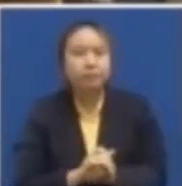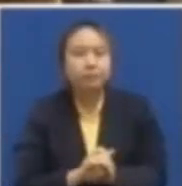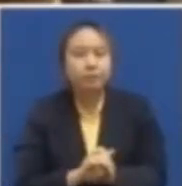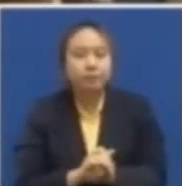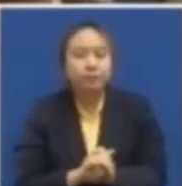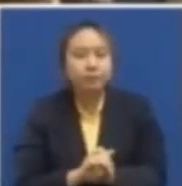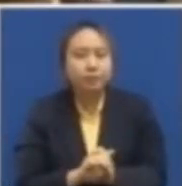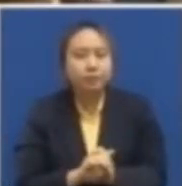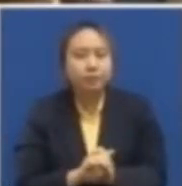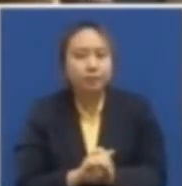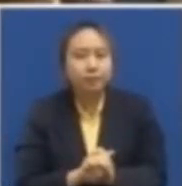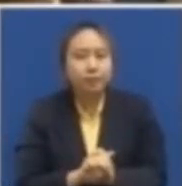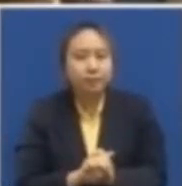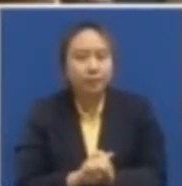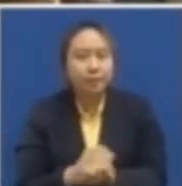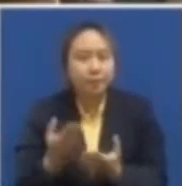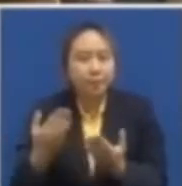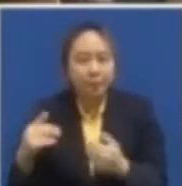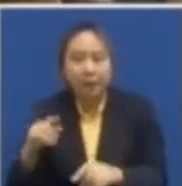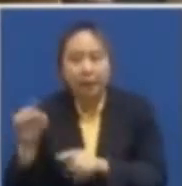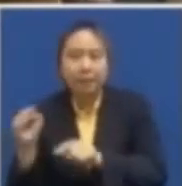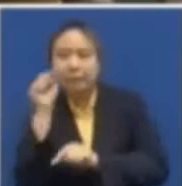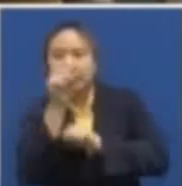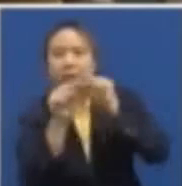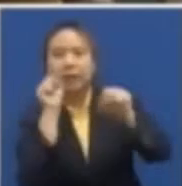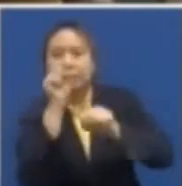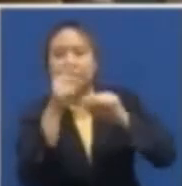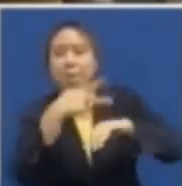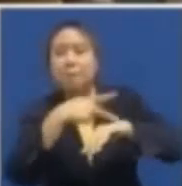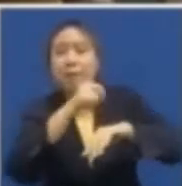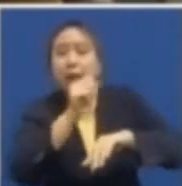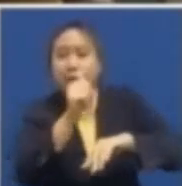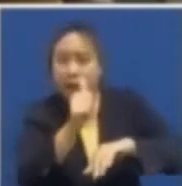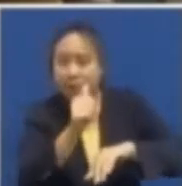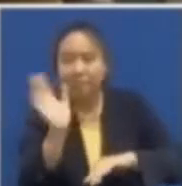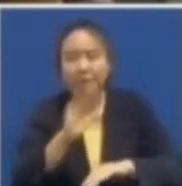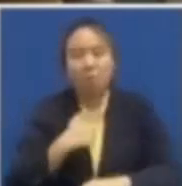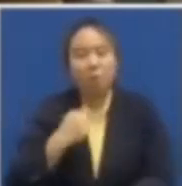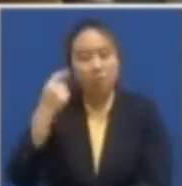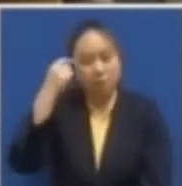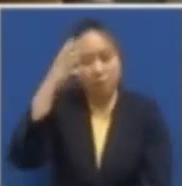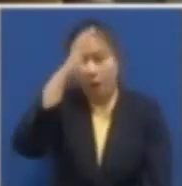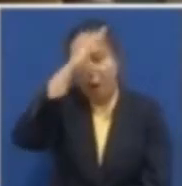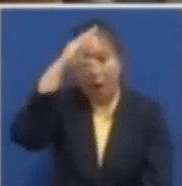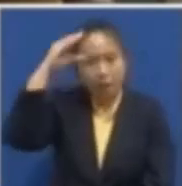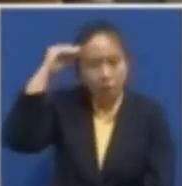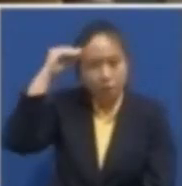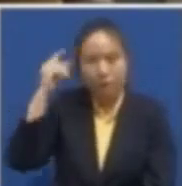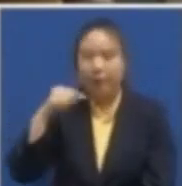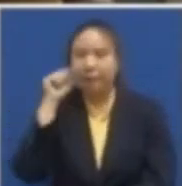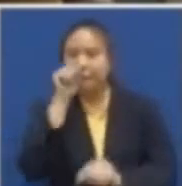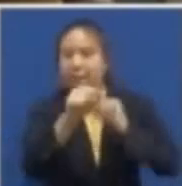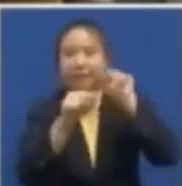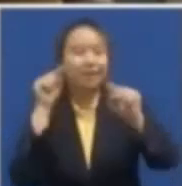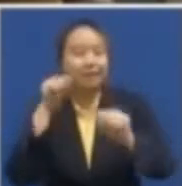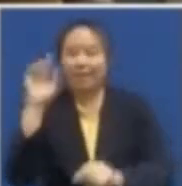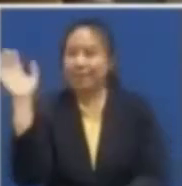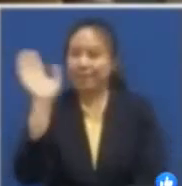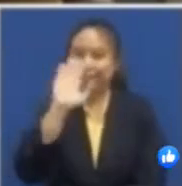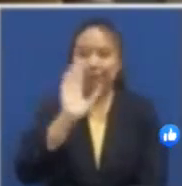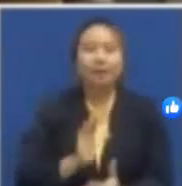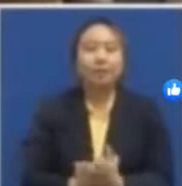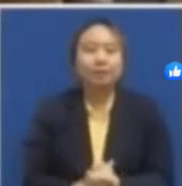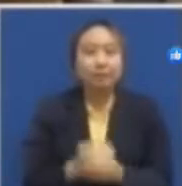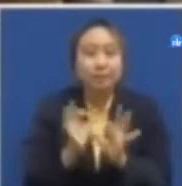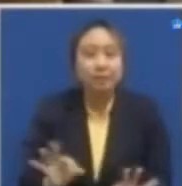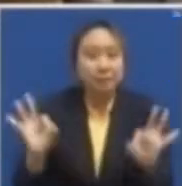ารถไปสั่งท่านประธานได้ผมเชื่อว่าท่านชวนหลีกภัยไม่มีใครสามารถสั่งได้และที่สำคัญที่สุดที่น่